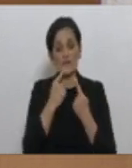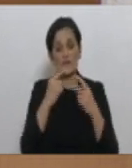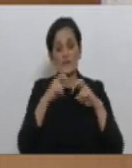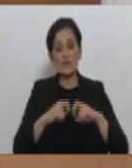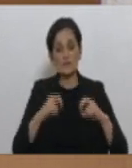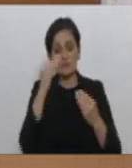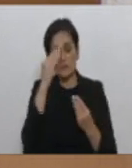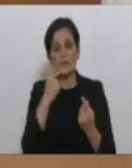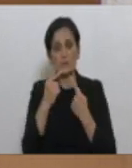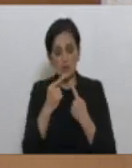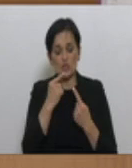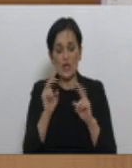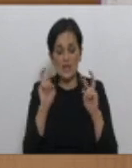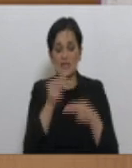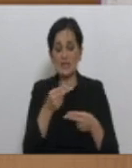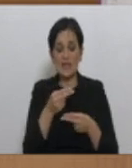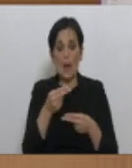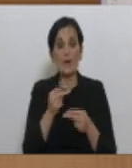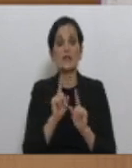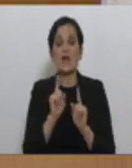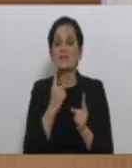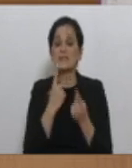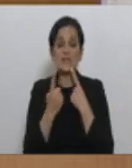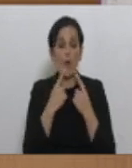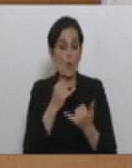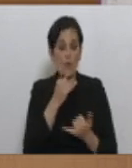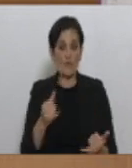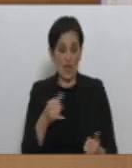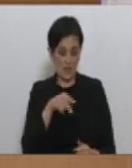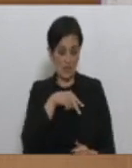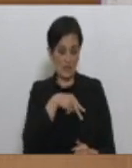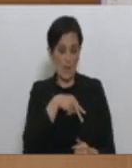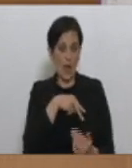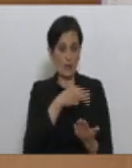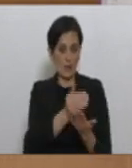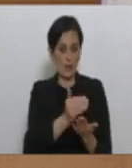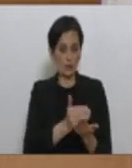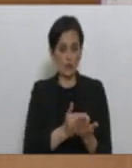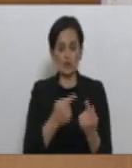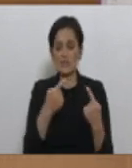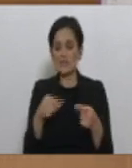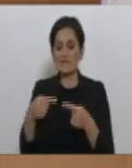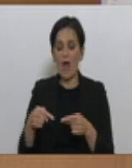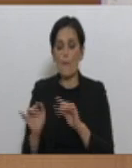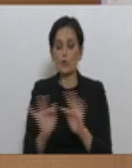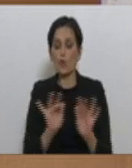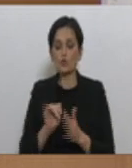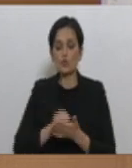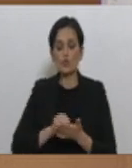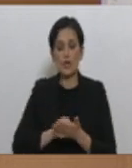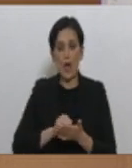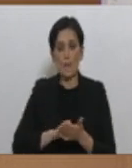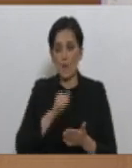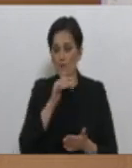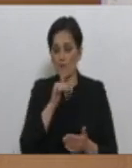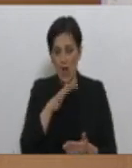temebze, razets saubars ver vaxerxebt. Sa parlamento reglamenti sva procedure bis gamo. Titkos parlamentia